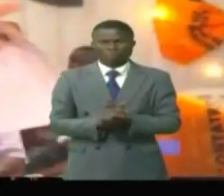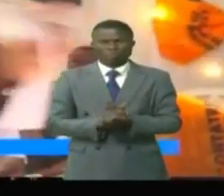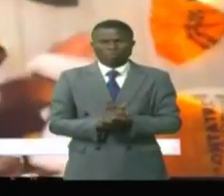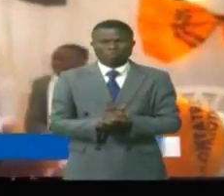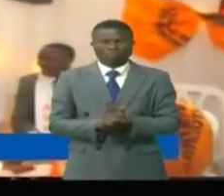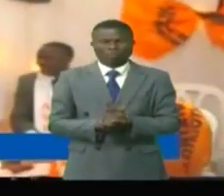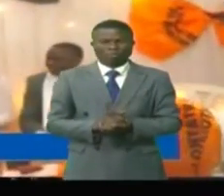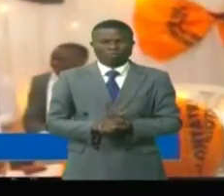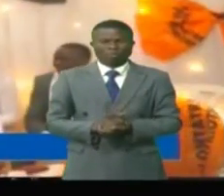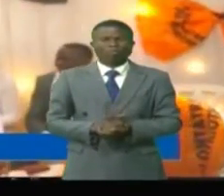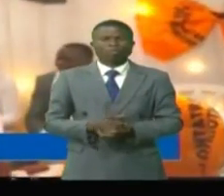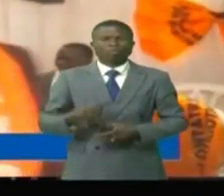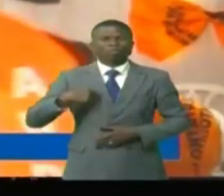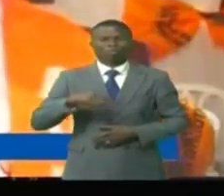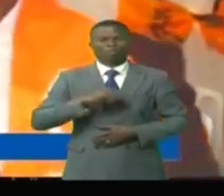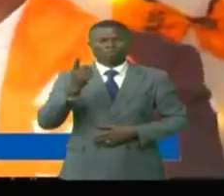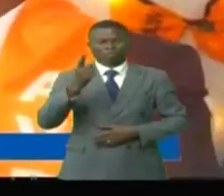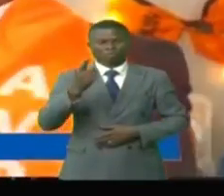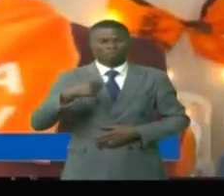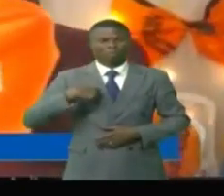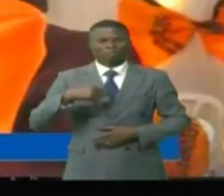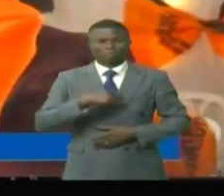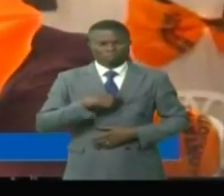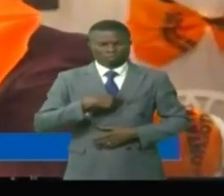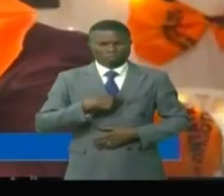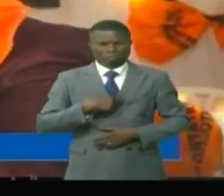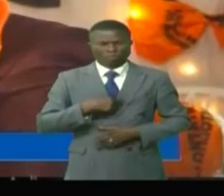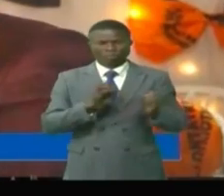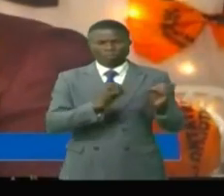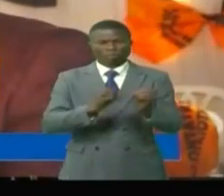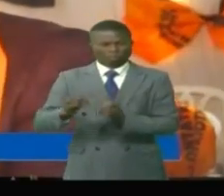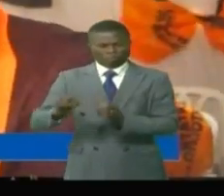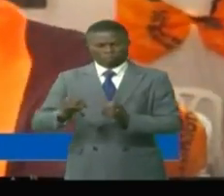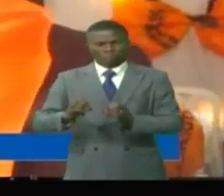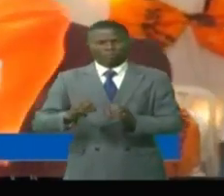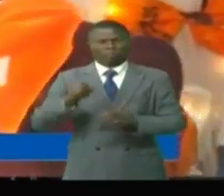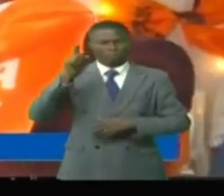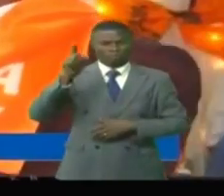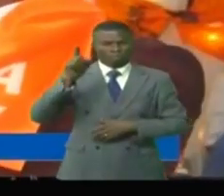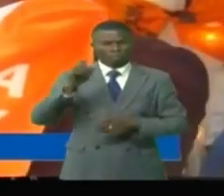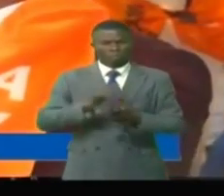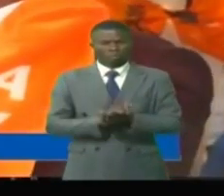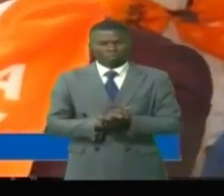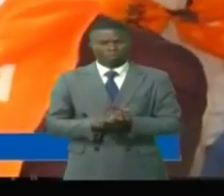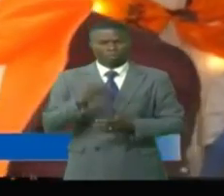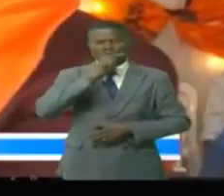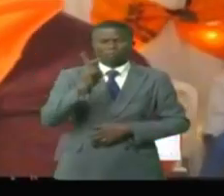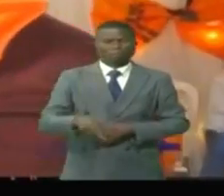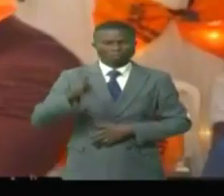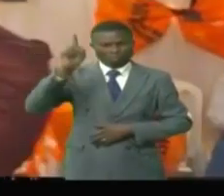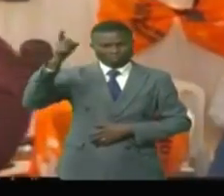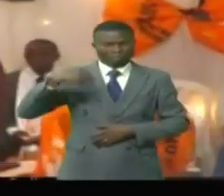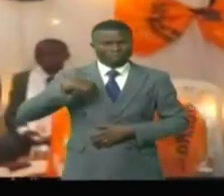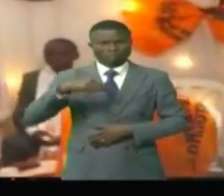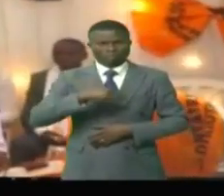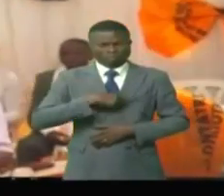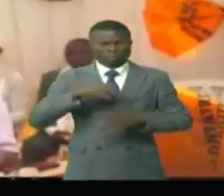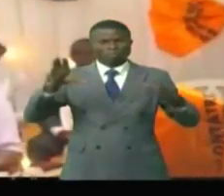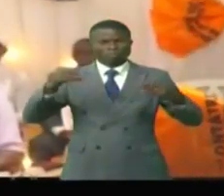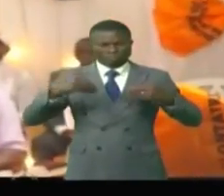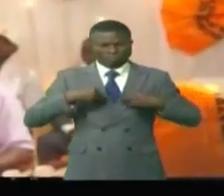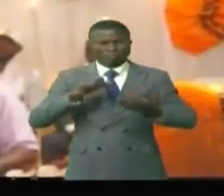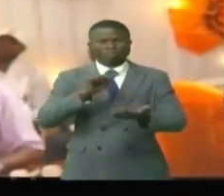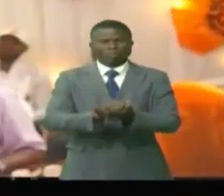pas seuls, nous avons été au Congo à Kisangani. Et à Kisangani, nous nous sommes convenus